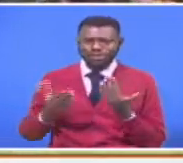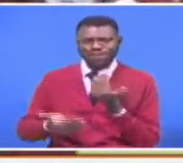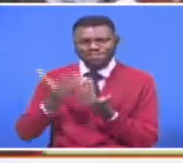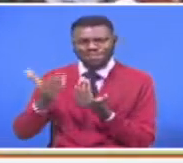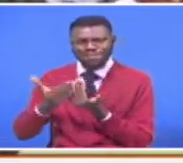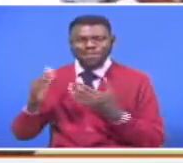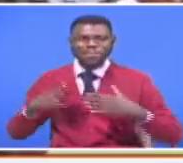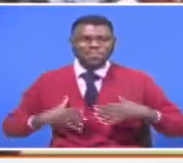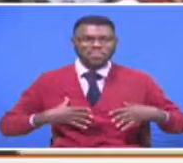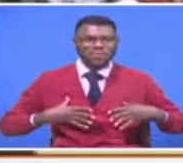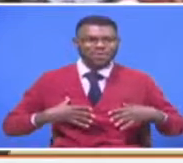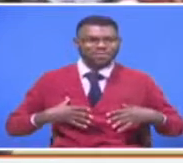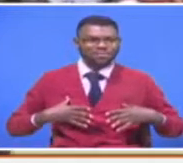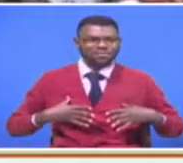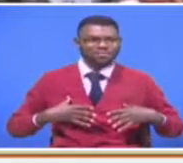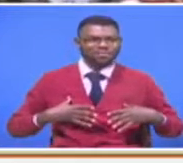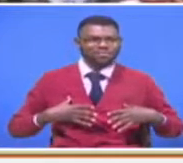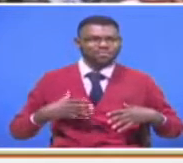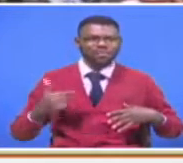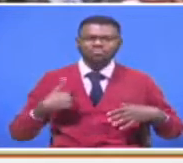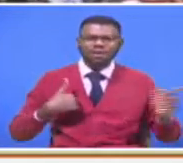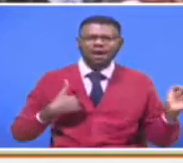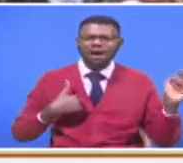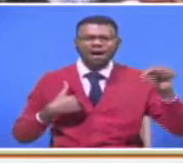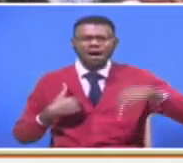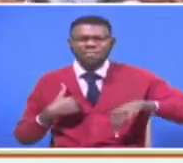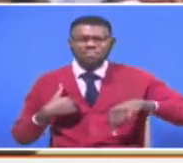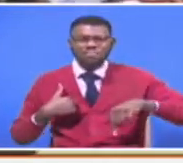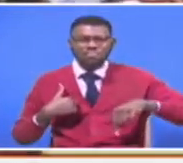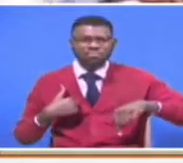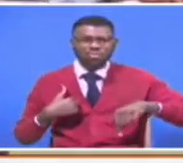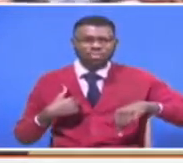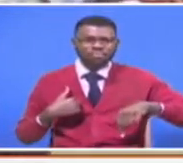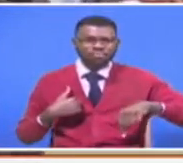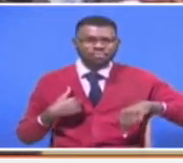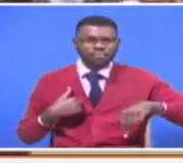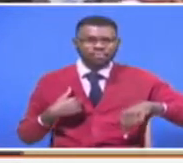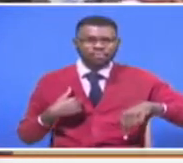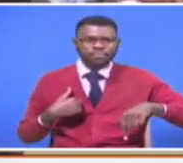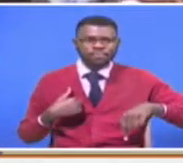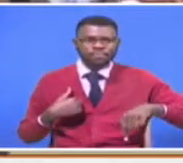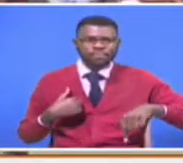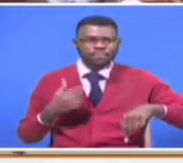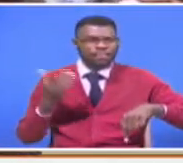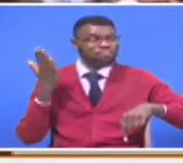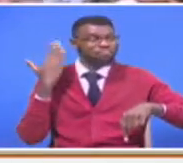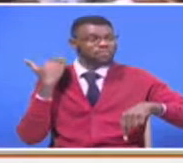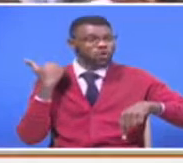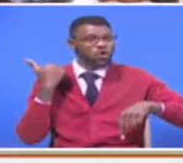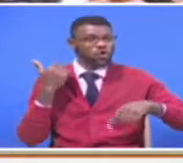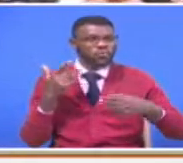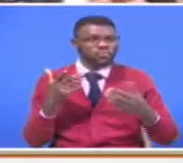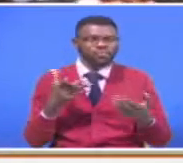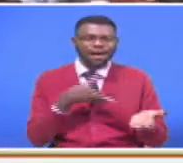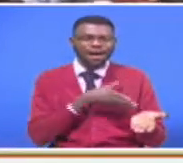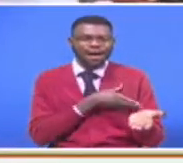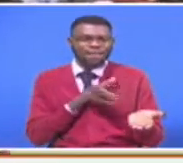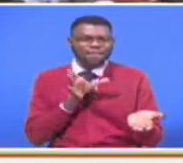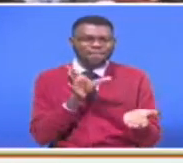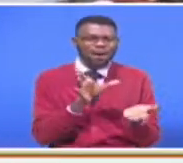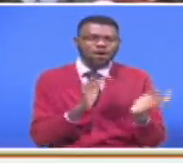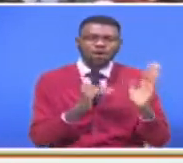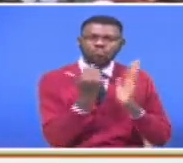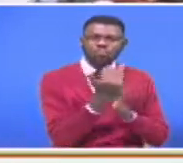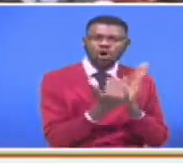wananchi. Mimi nimetembea hapa na nyinyi. Kuna wakati vikundi tumewipe empower them.